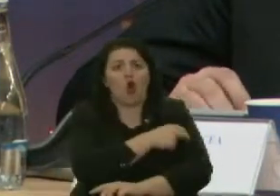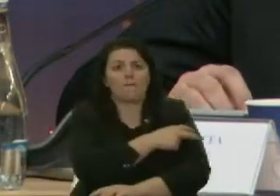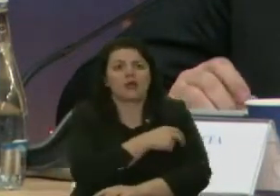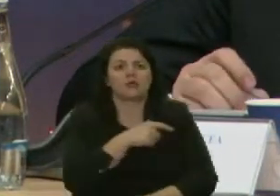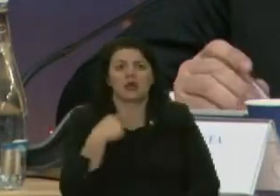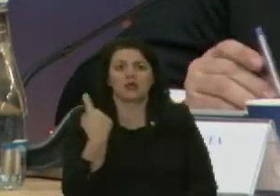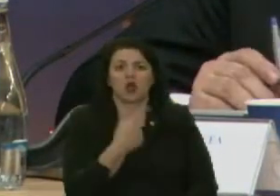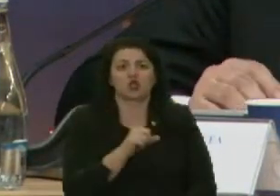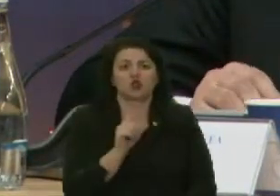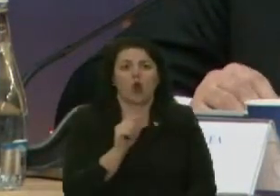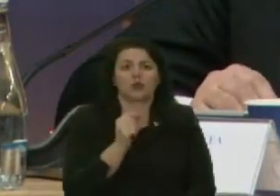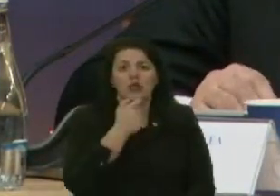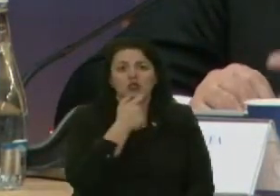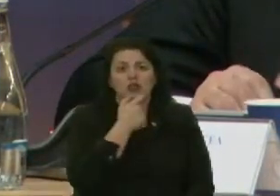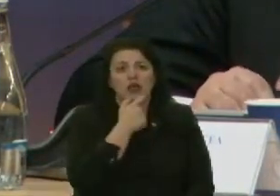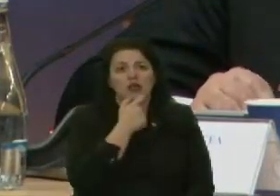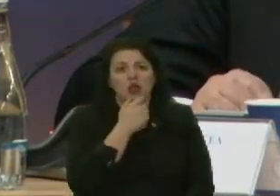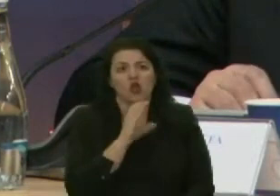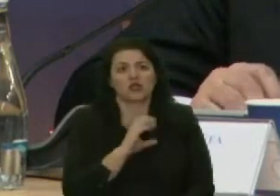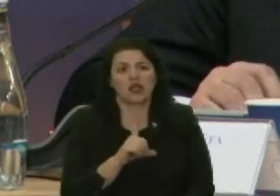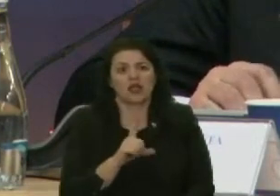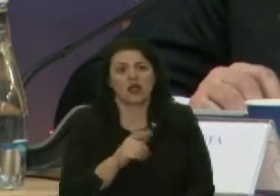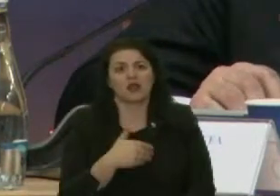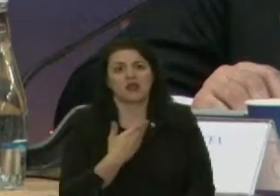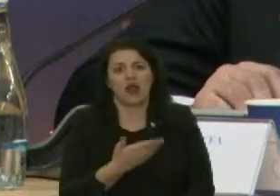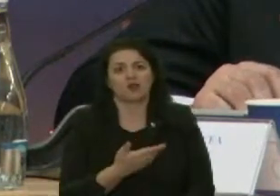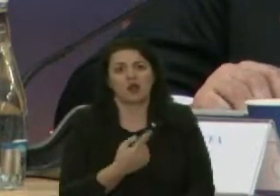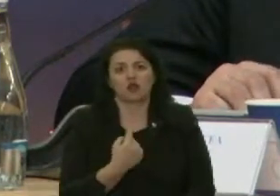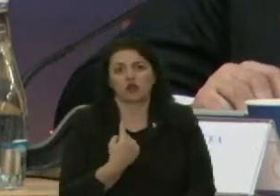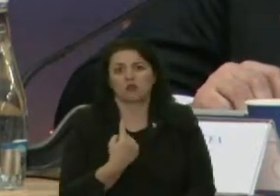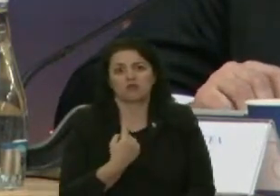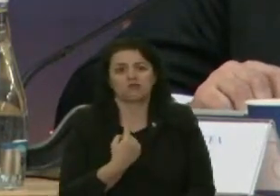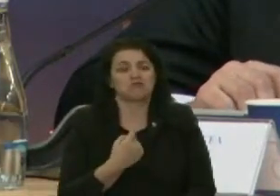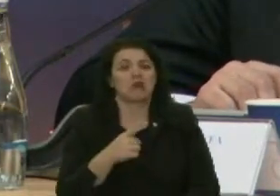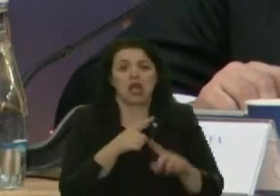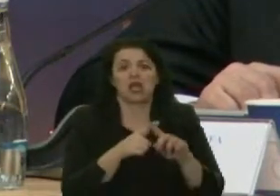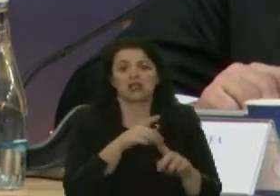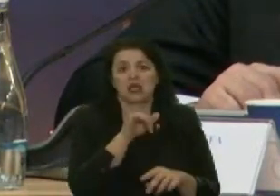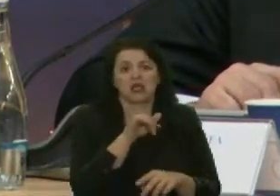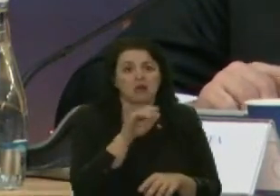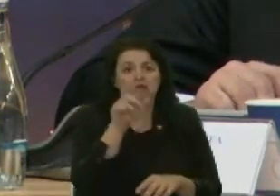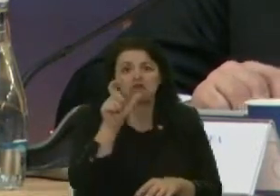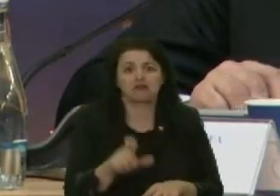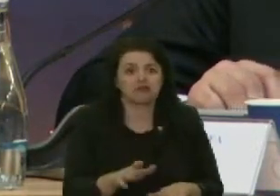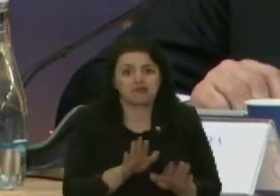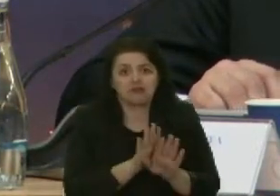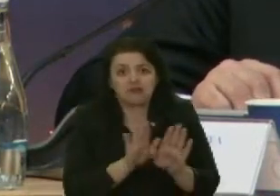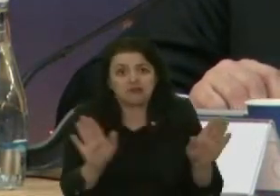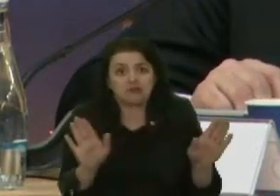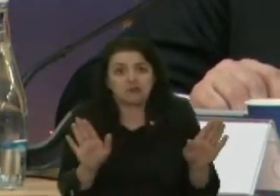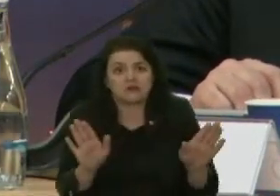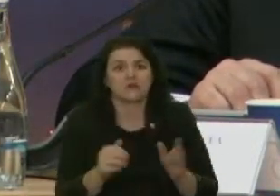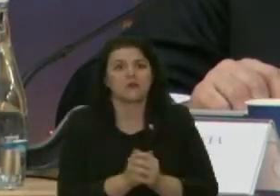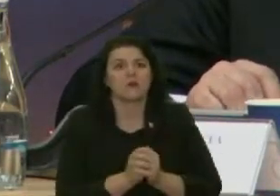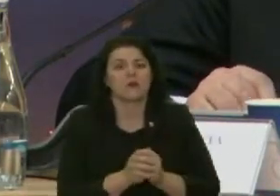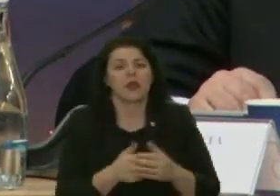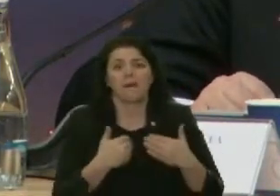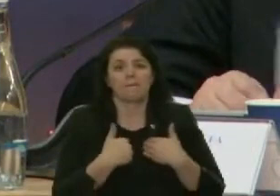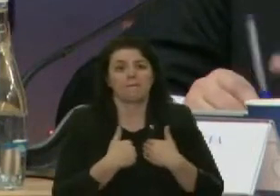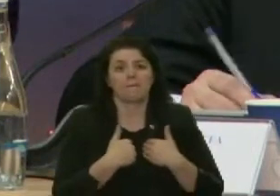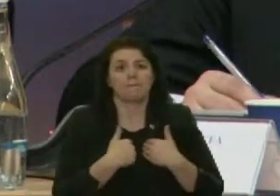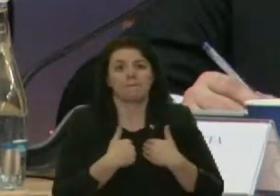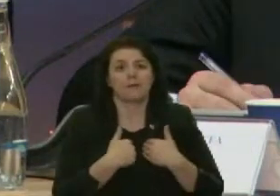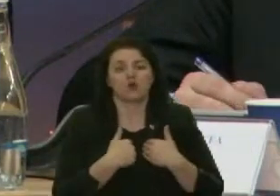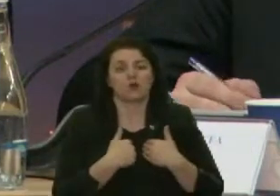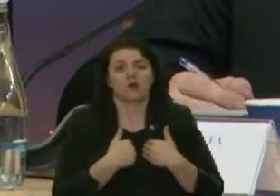ultimii 20 de ani Dacă vreun consilier local am și am spus dați bani pentru X sau y e treaba voastră Cum Stabiliți pe principii prevăzute de lege Deci Din punctul meu de